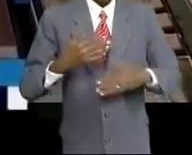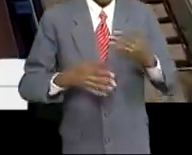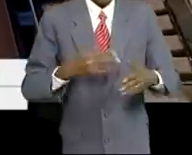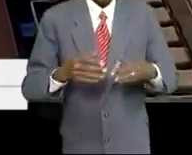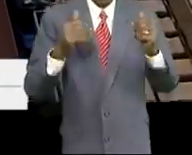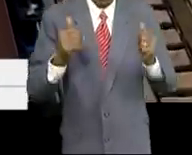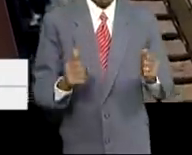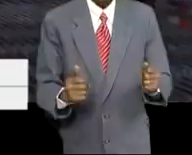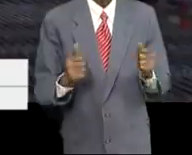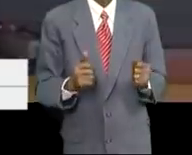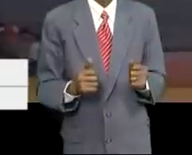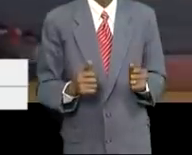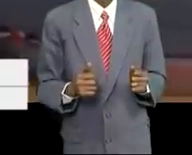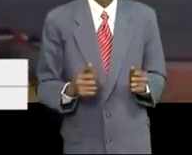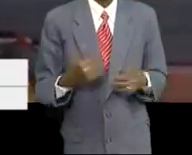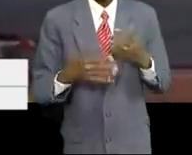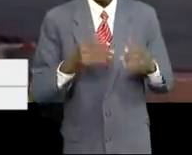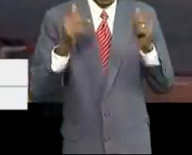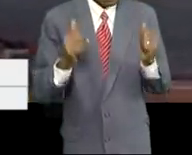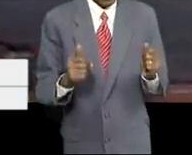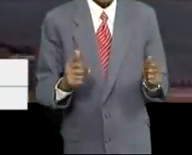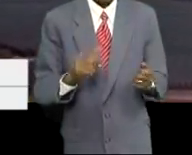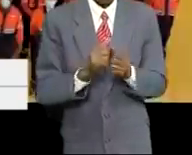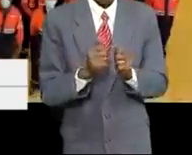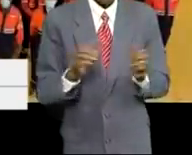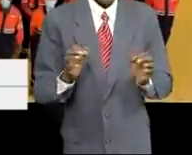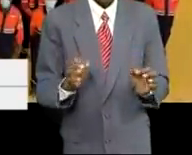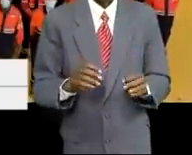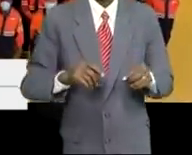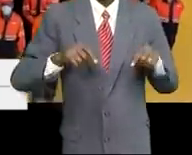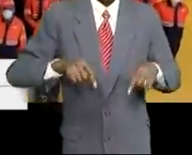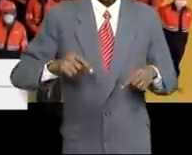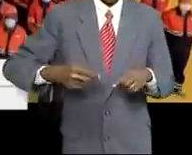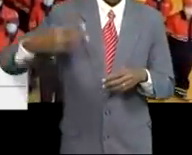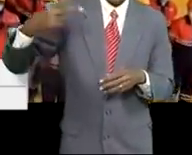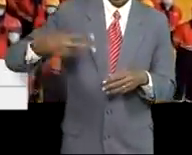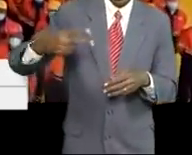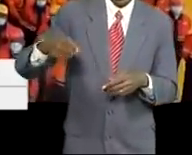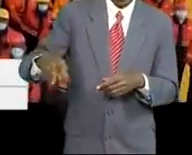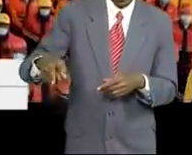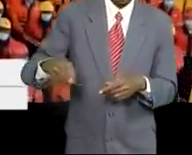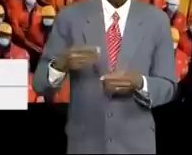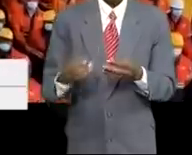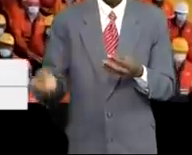première ligne, ainsi que leurs familles. La deuxième phase projette une production commerciale